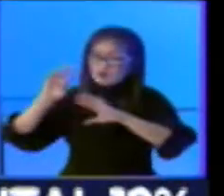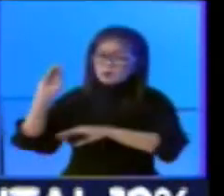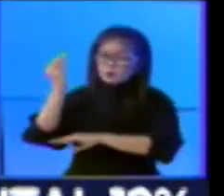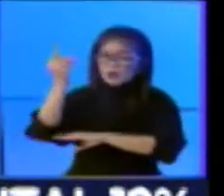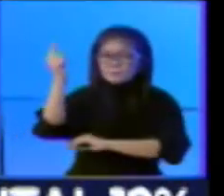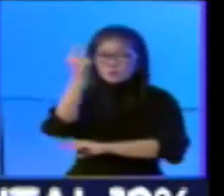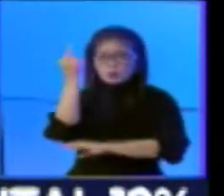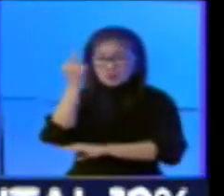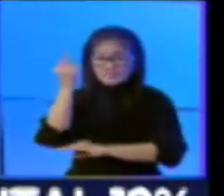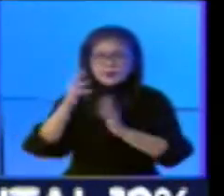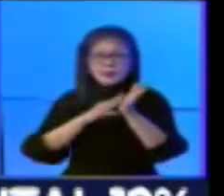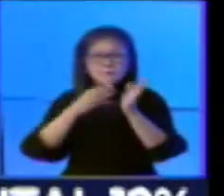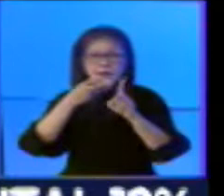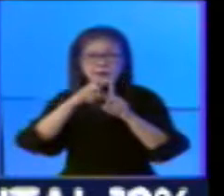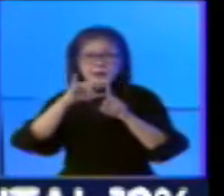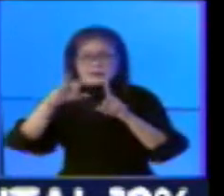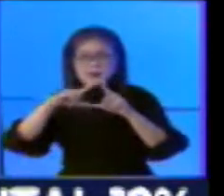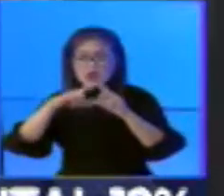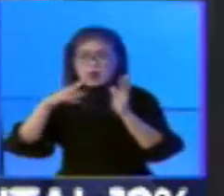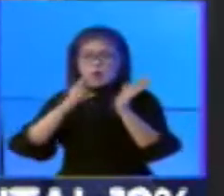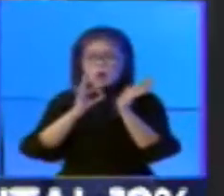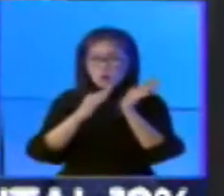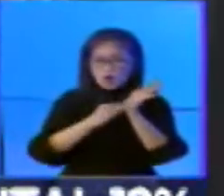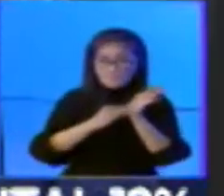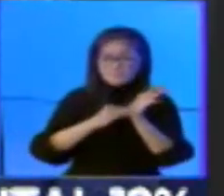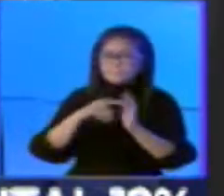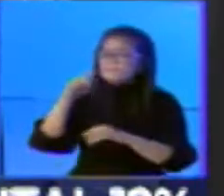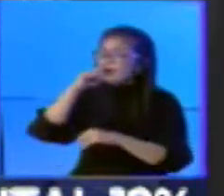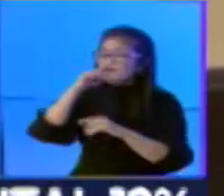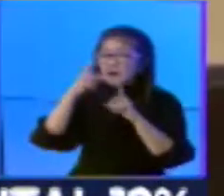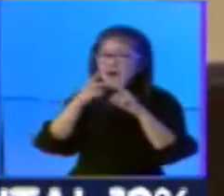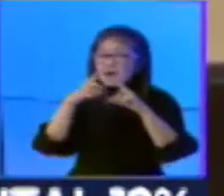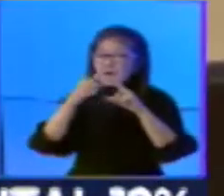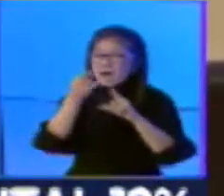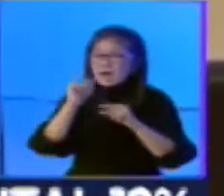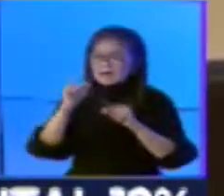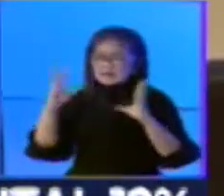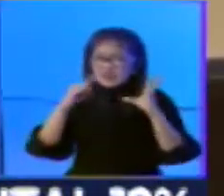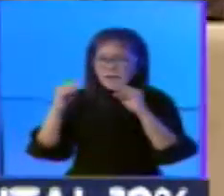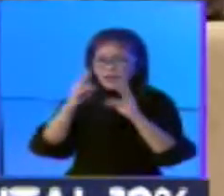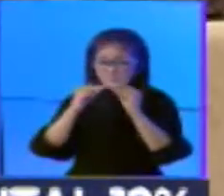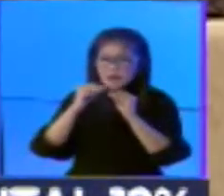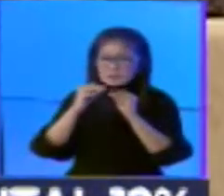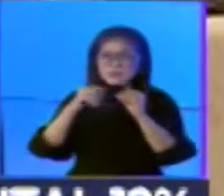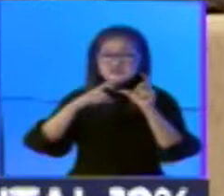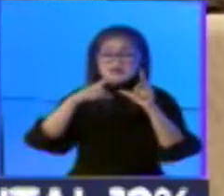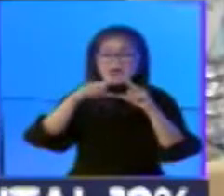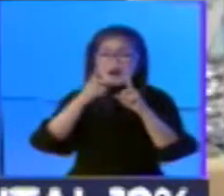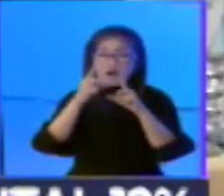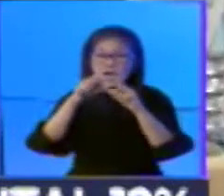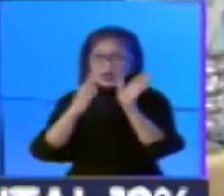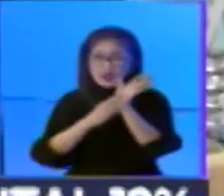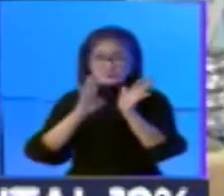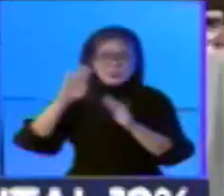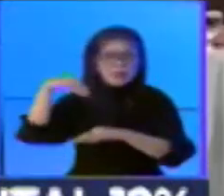TBK, Hari Tanu Sudibyo, dalam Rapat Umum Pemegang Saham Tahunan Tahun Buku 2019 dan Rapat Umum Pemegang Saham Luar